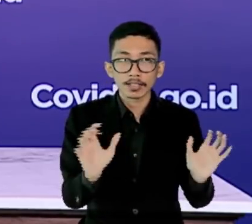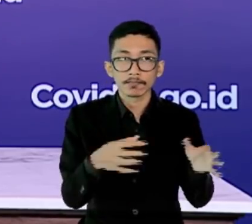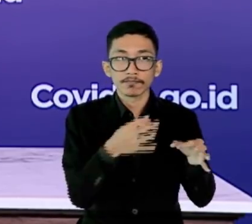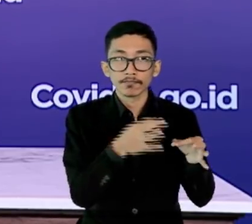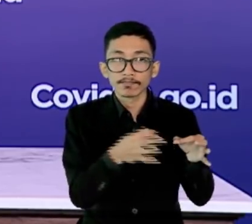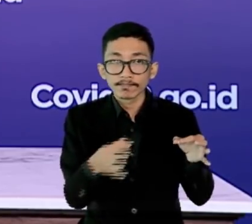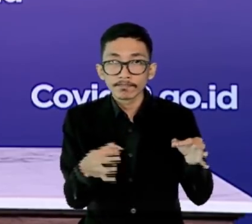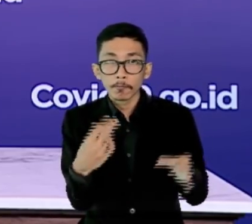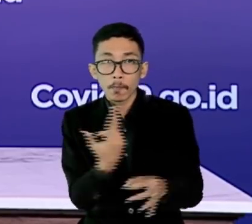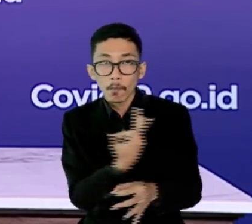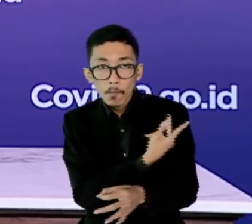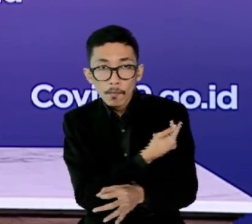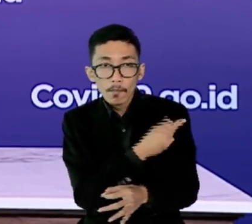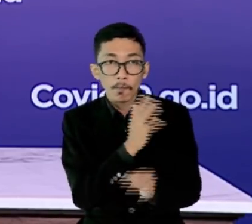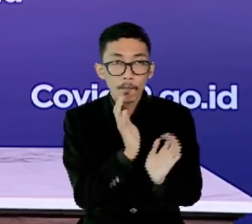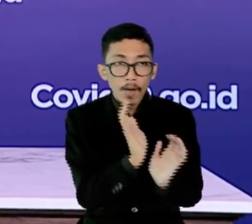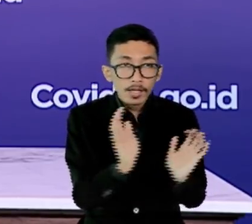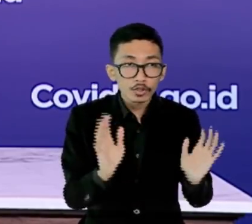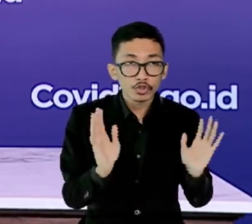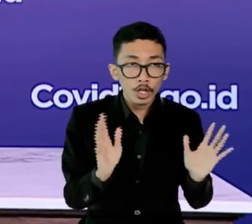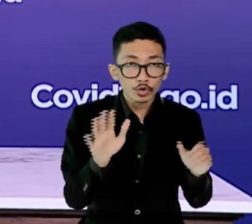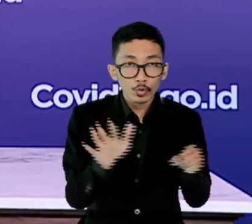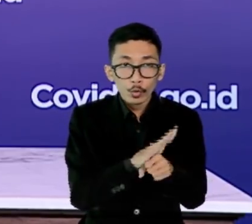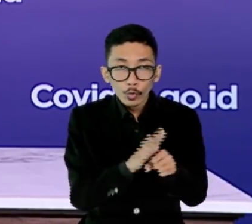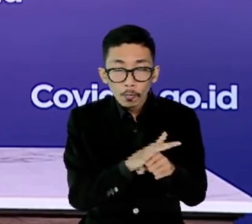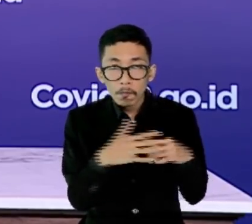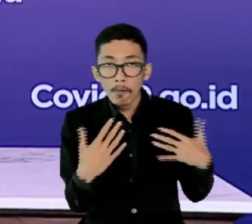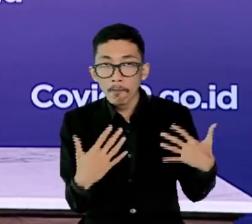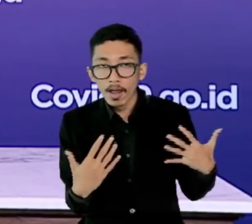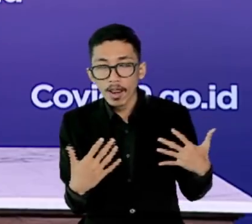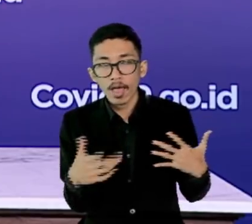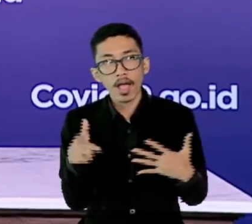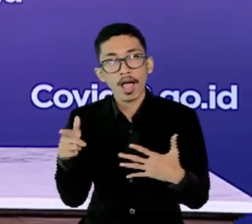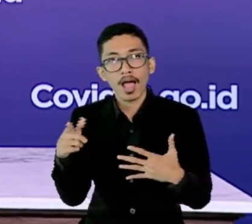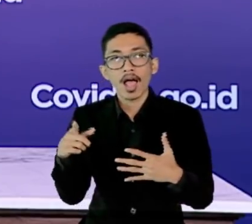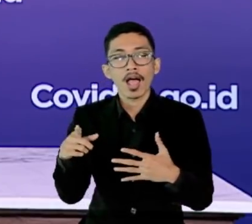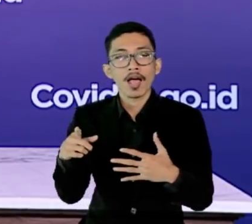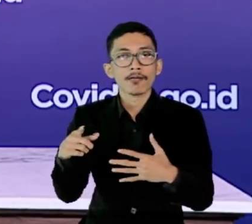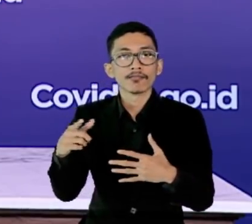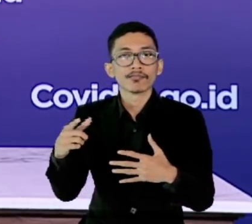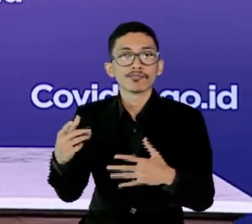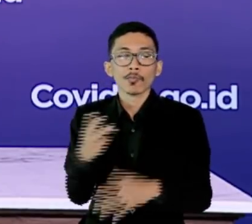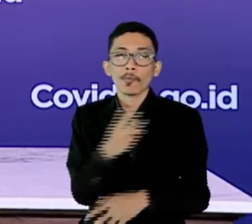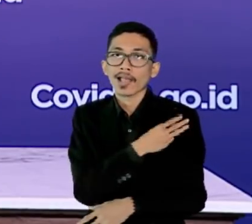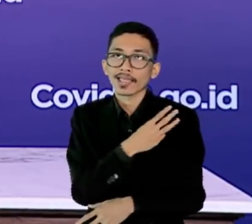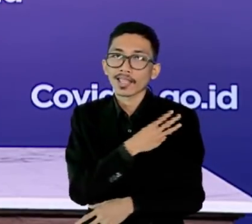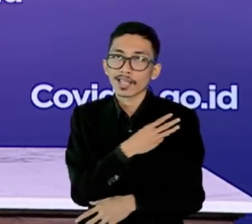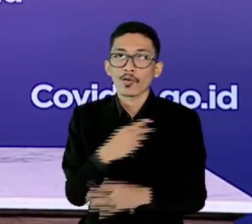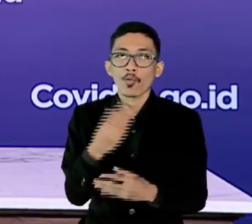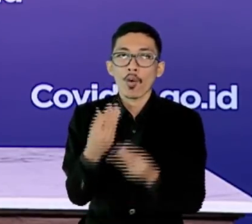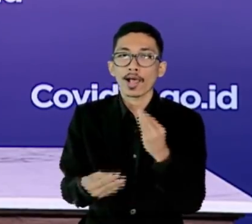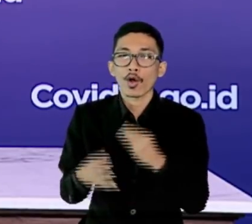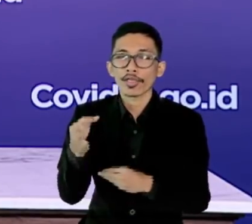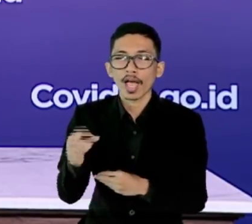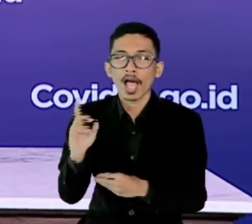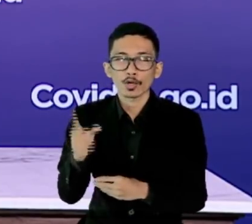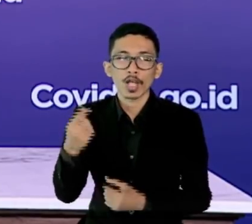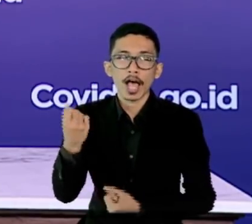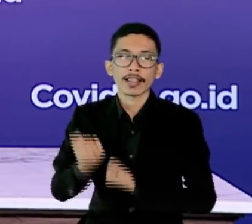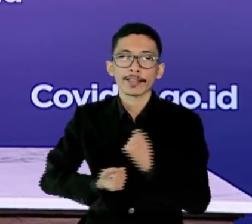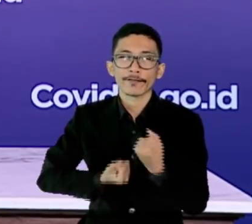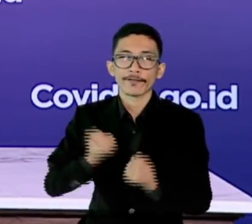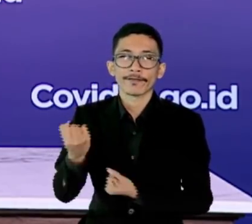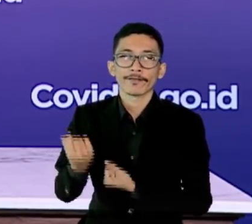kota. Diharapkan para bupati dan wali kota aktif berkoordinasi dengan gubernur setempat yang menjadi